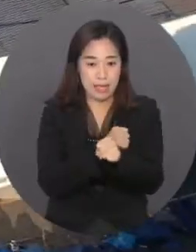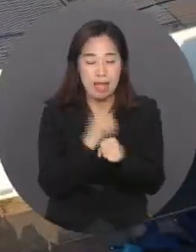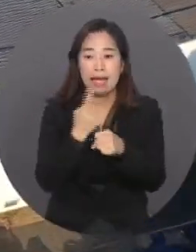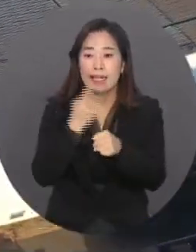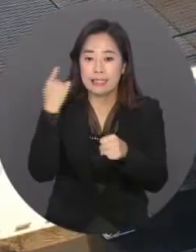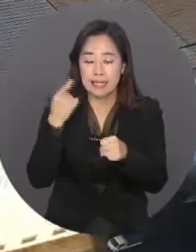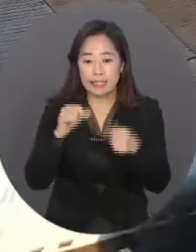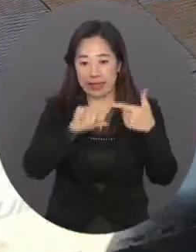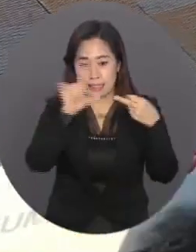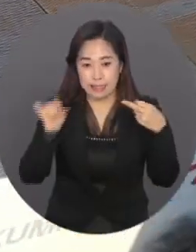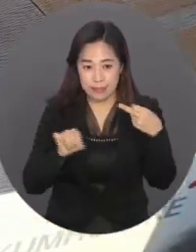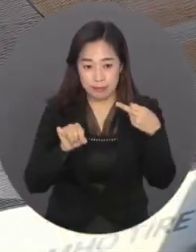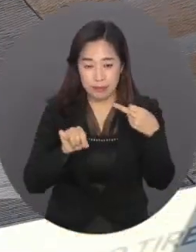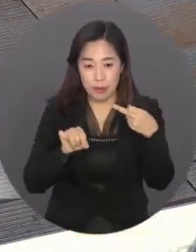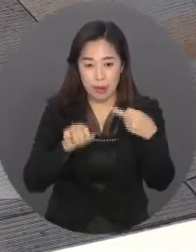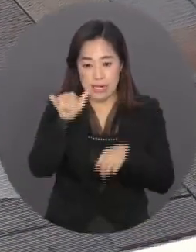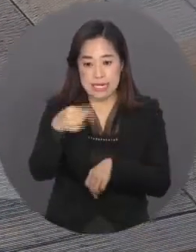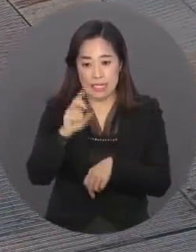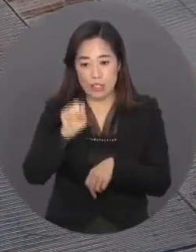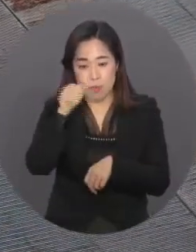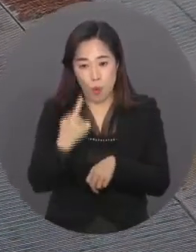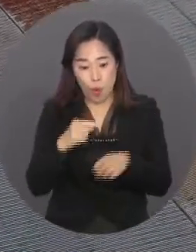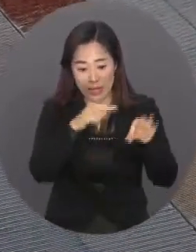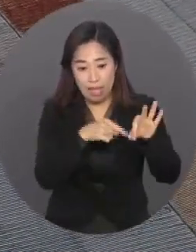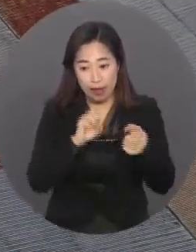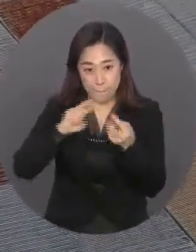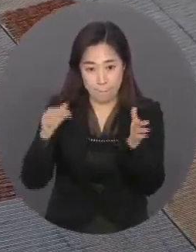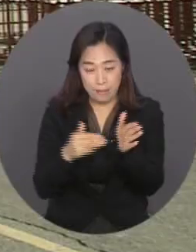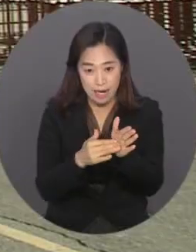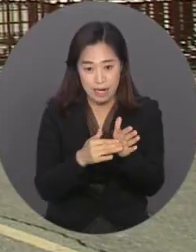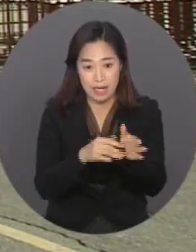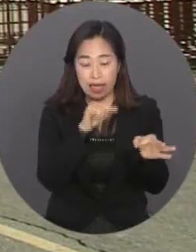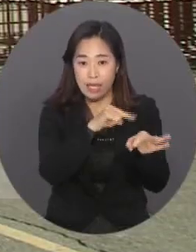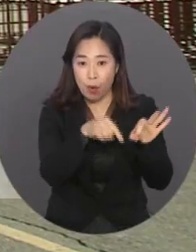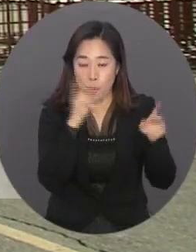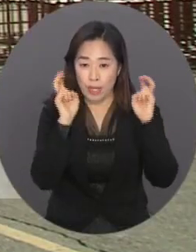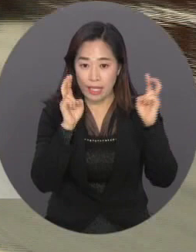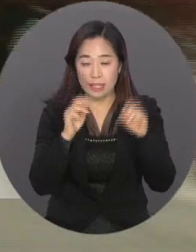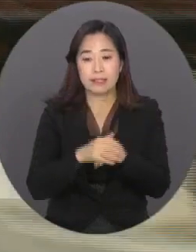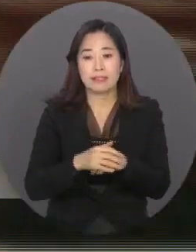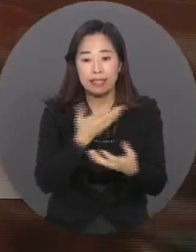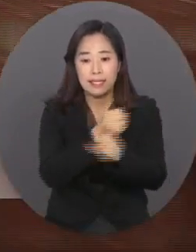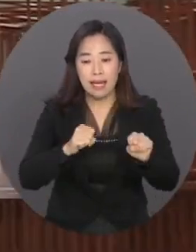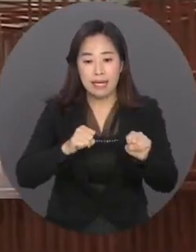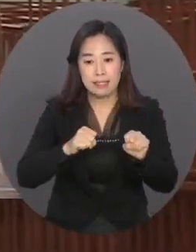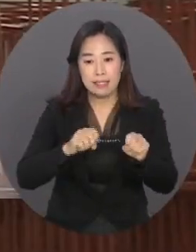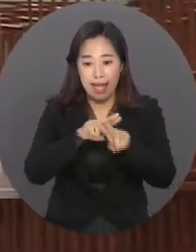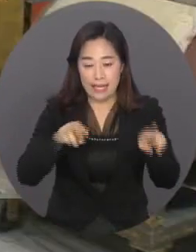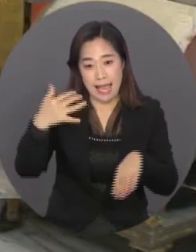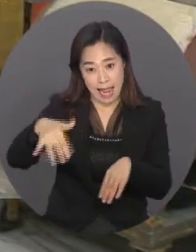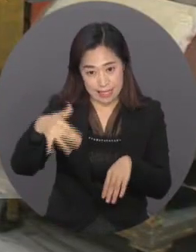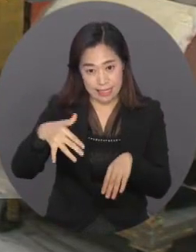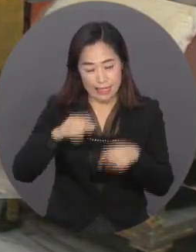11월 금호타이어에 통보한 것으로 알려지고 있습니다. 금호타이어 측은 계약이 해제된 것은 아니며 세부 사항을